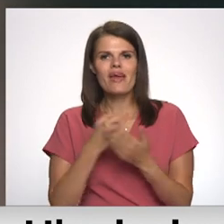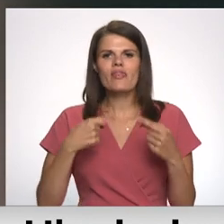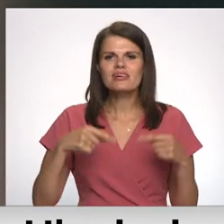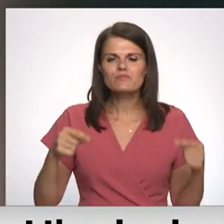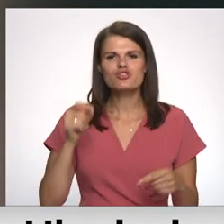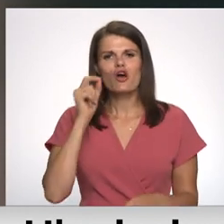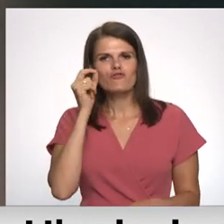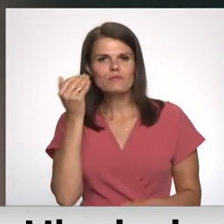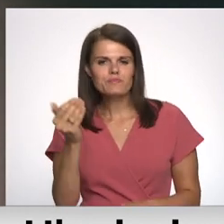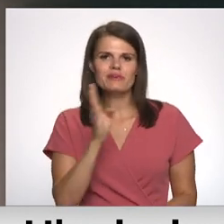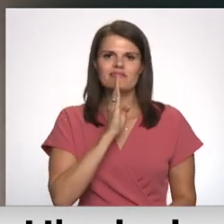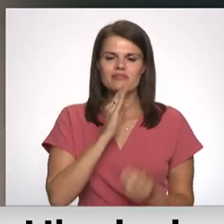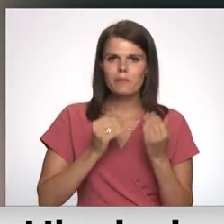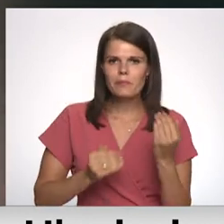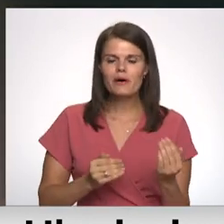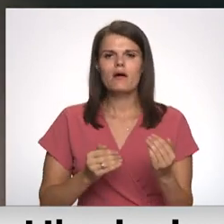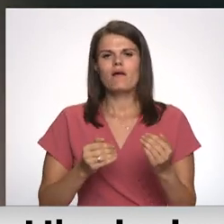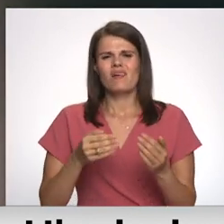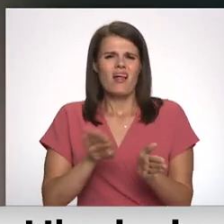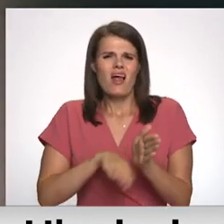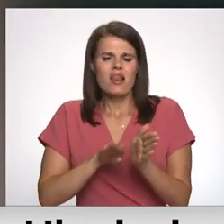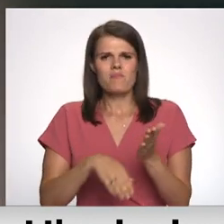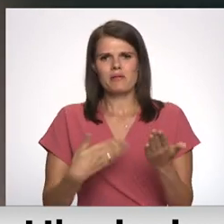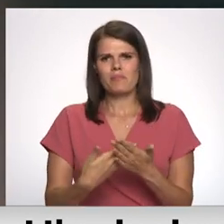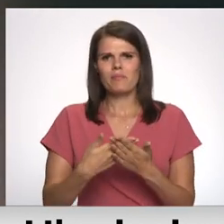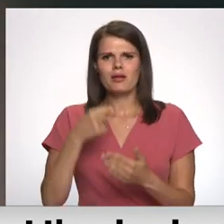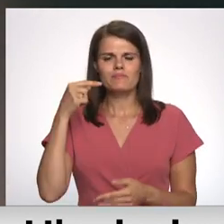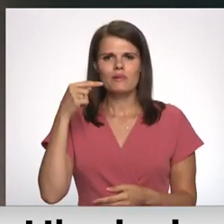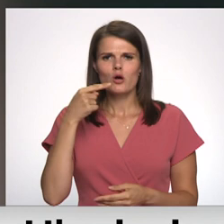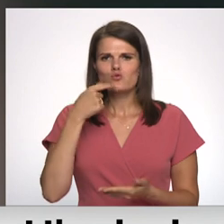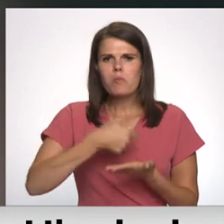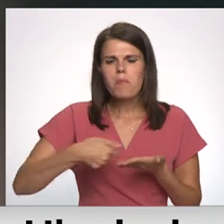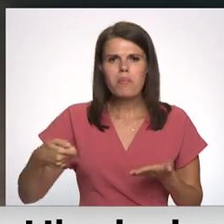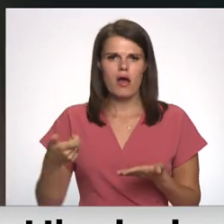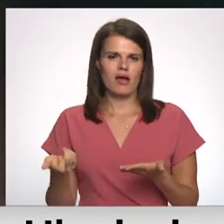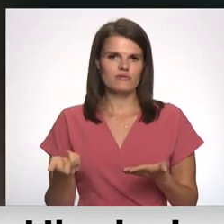gan vīriešu lietas. Tas ir elementāri zobu, pastas,